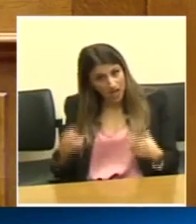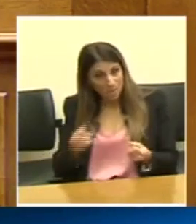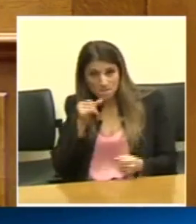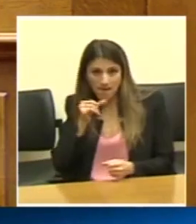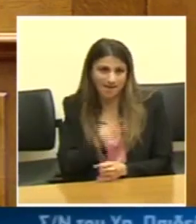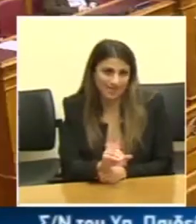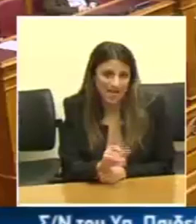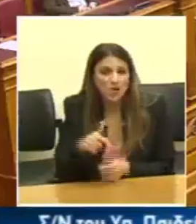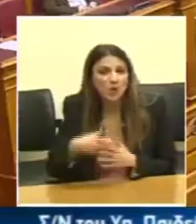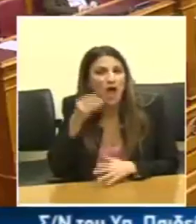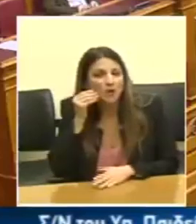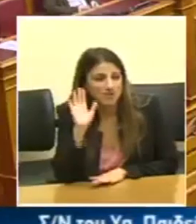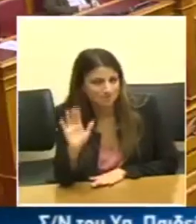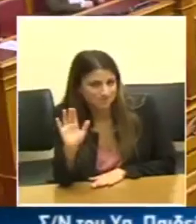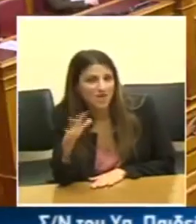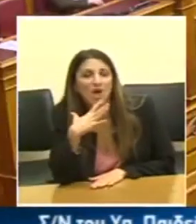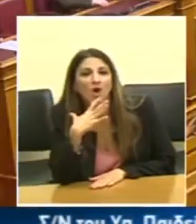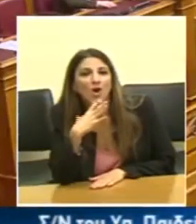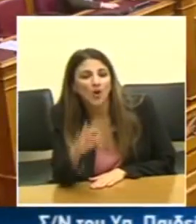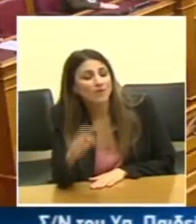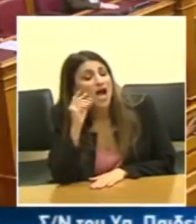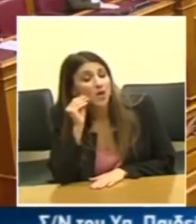ακόμη. Ακούστε.